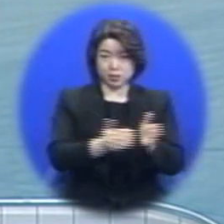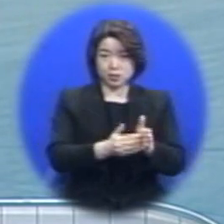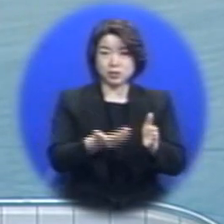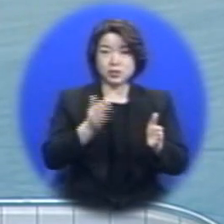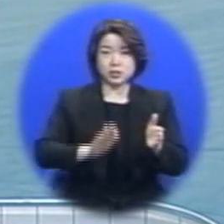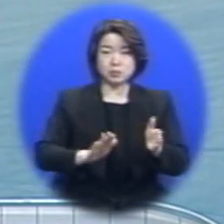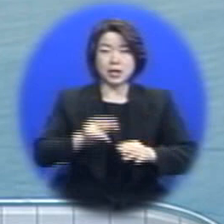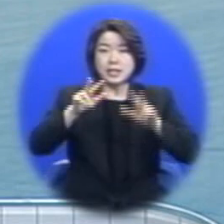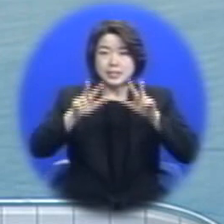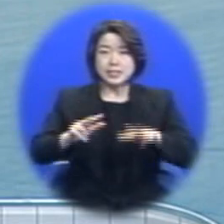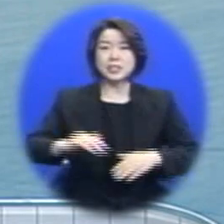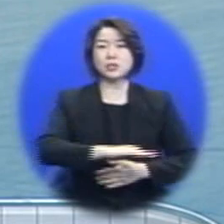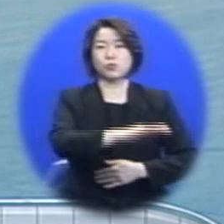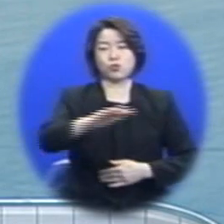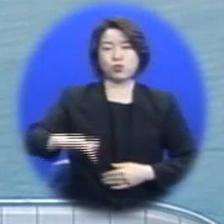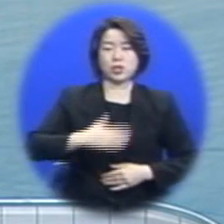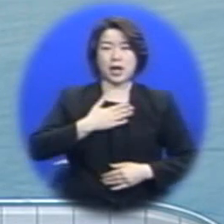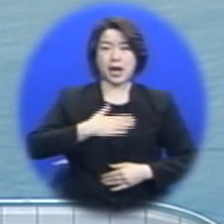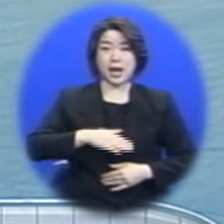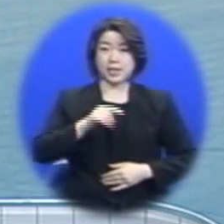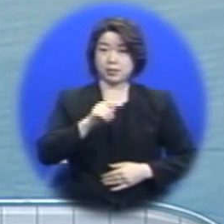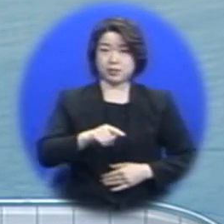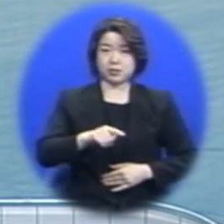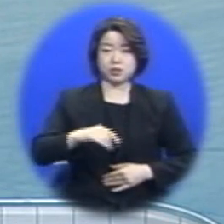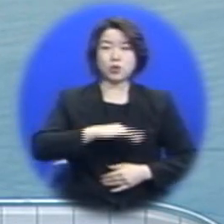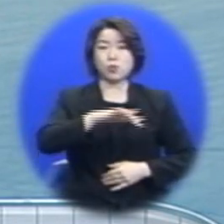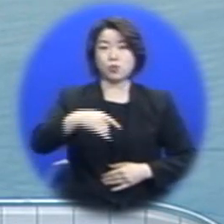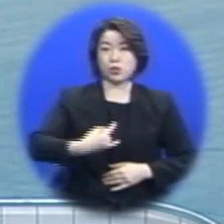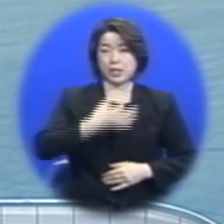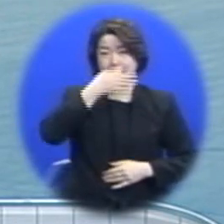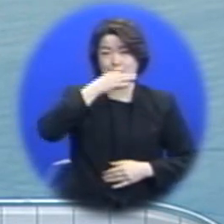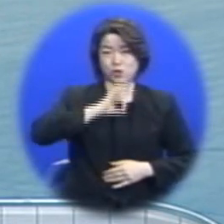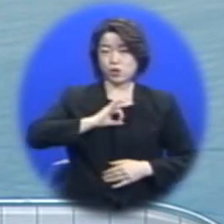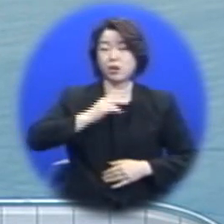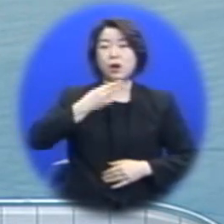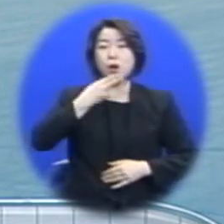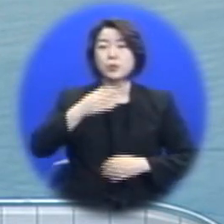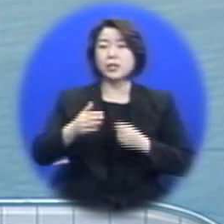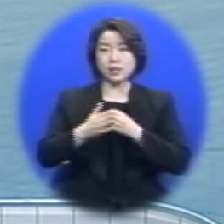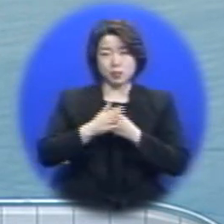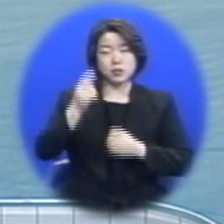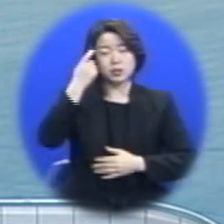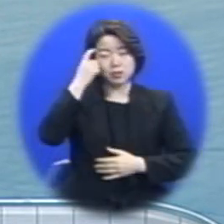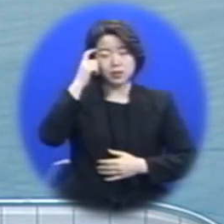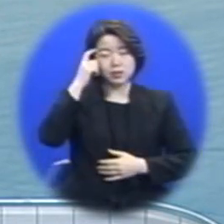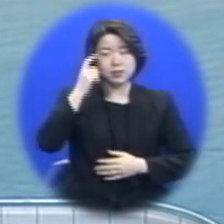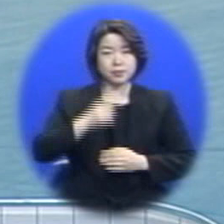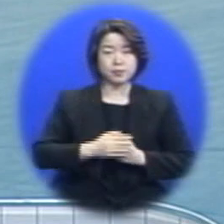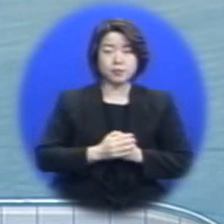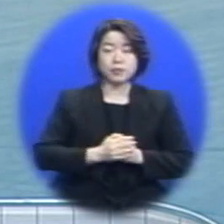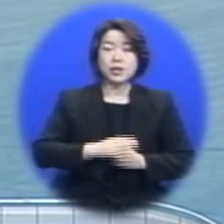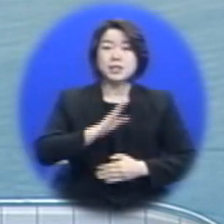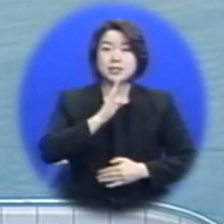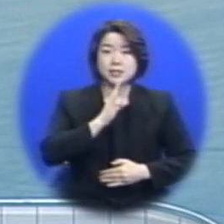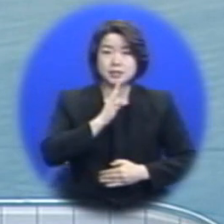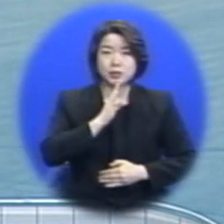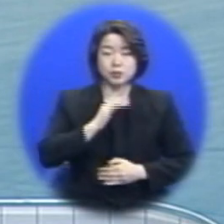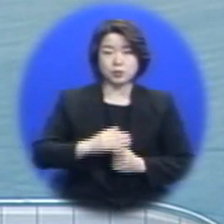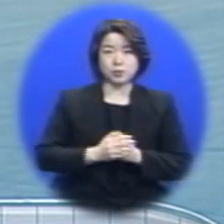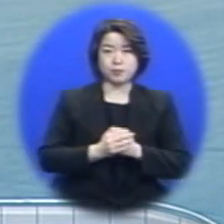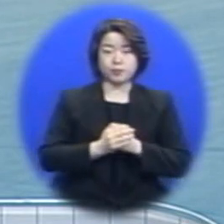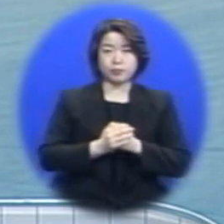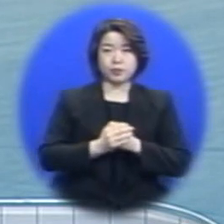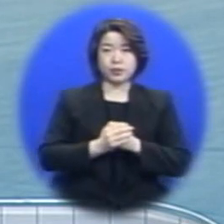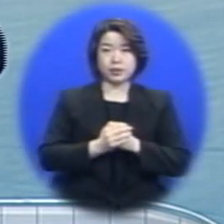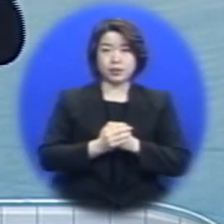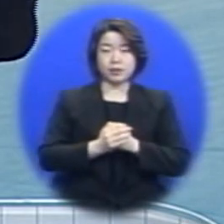그것을 지금 우리가 아는 것은 우리에게 유익하지 않기 때문이었다고 생각이 듭니다. 실제로